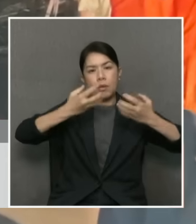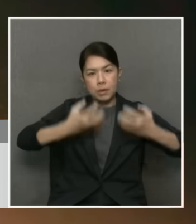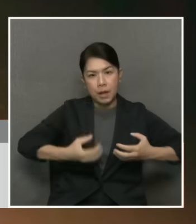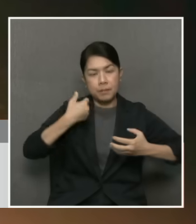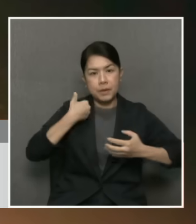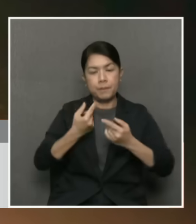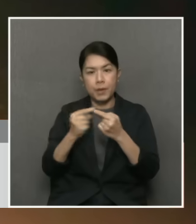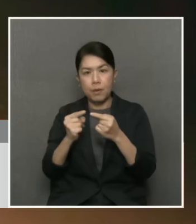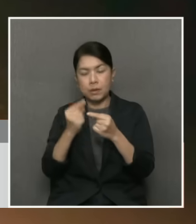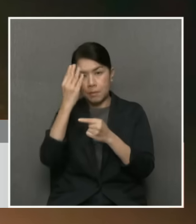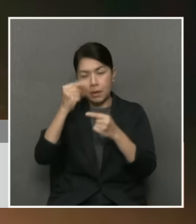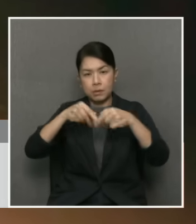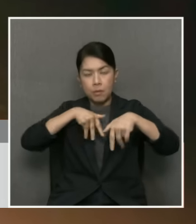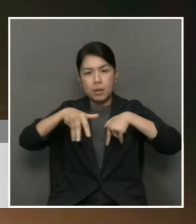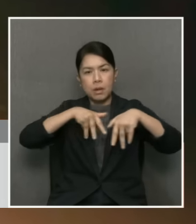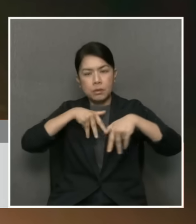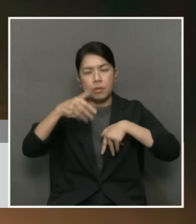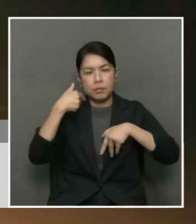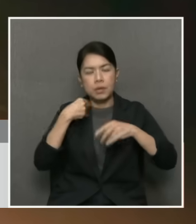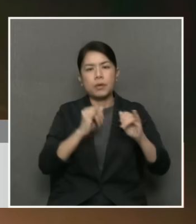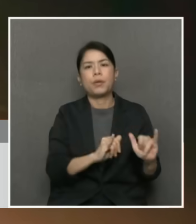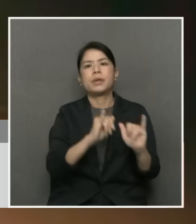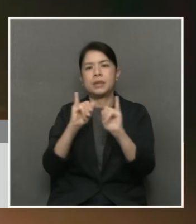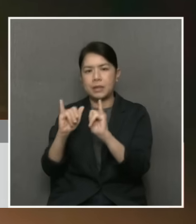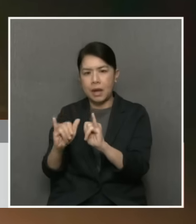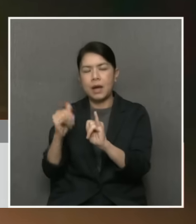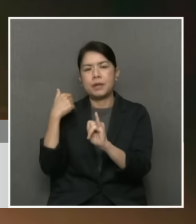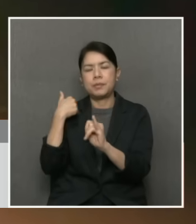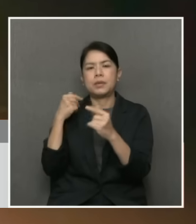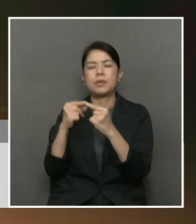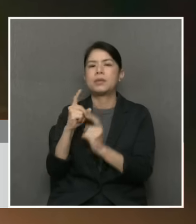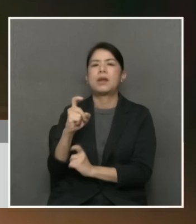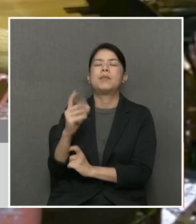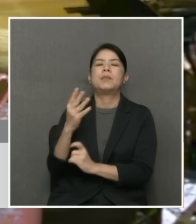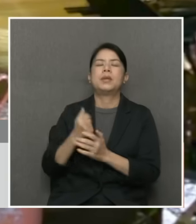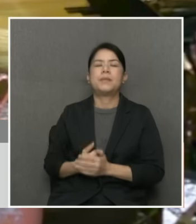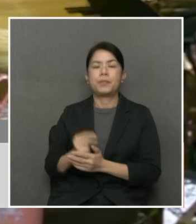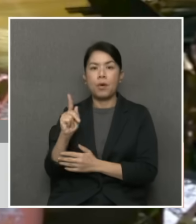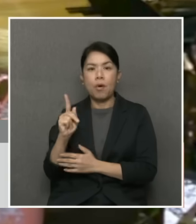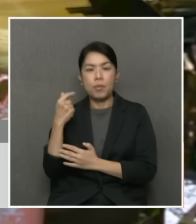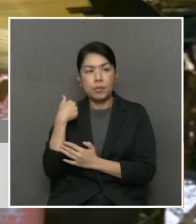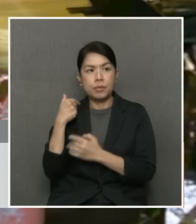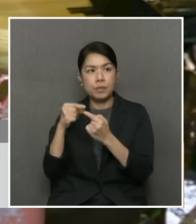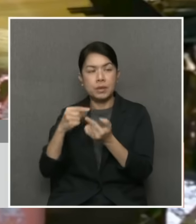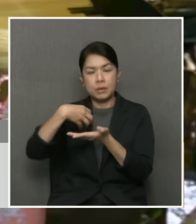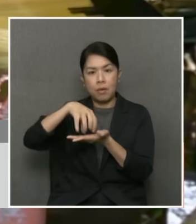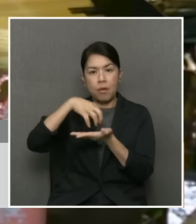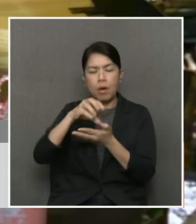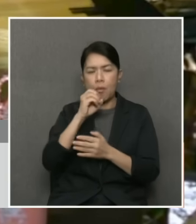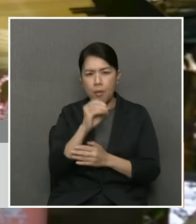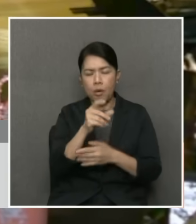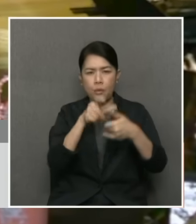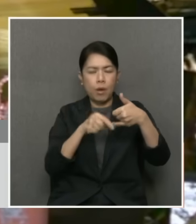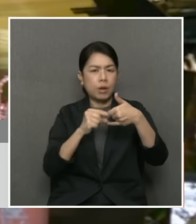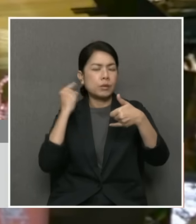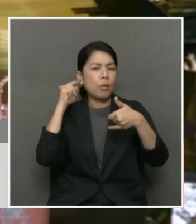ภัยเองค่ะอพยพขึ้นไปอยู่ในจุดที่ปลอดภัยแล้วแล้วก็ยังมีข้อมูลนะคะเป็นการแจ้งเข้ามาค่ะหญิงชาวบ้านคนนึง